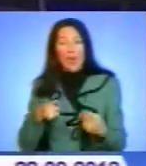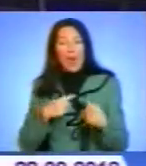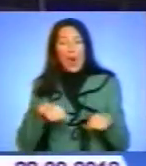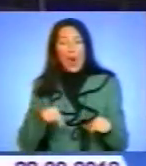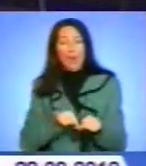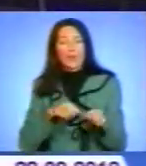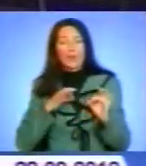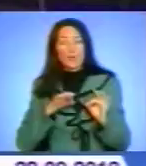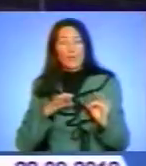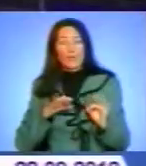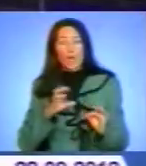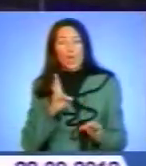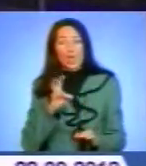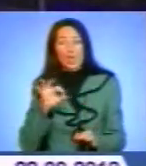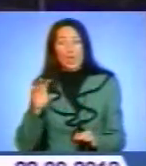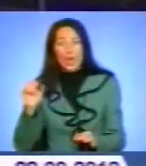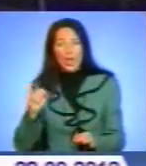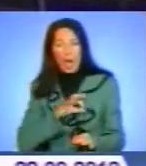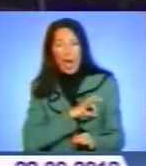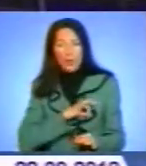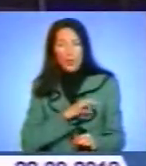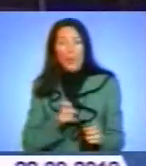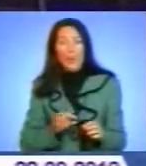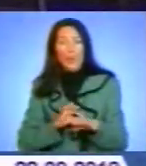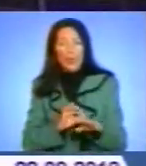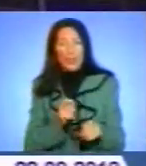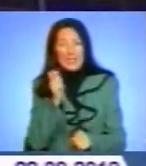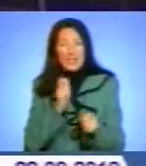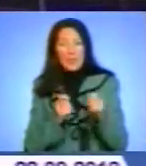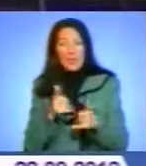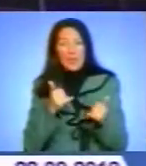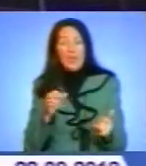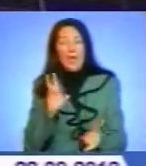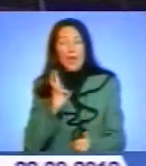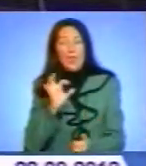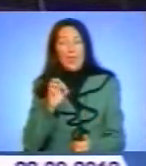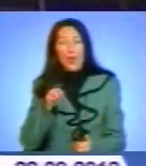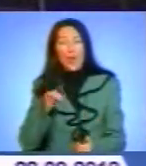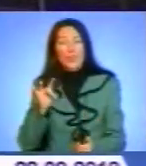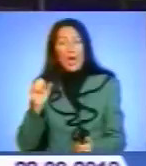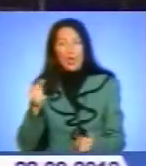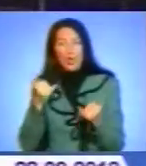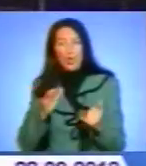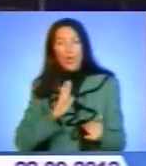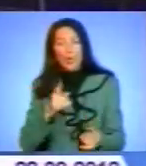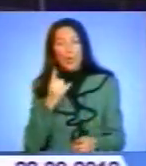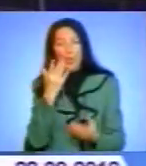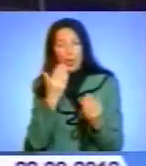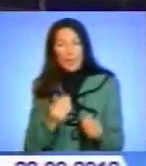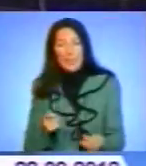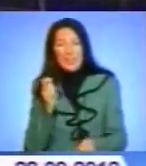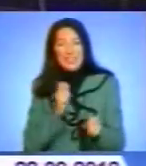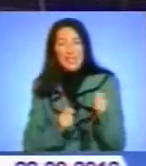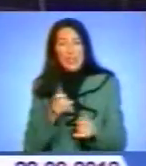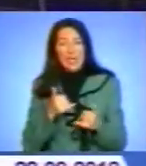проводять короткотермінові регіональні семінари для нотаріусів. Сьогодні відбувся одноденний навчальний семінар для